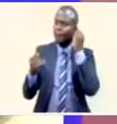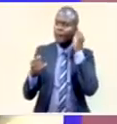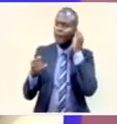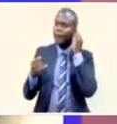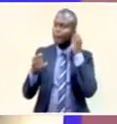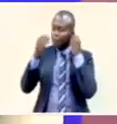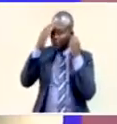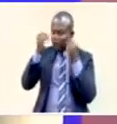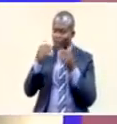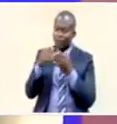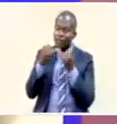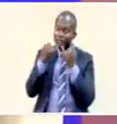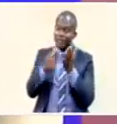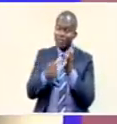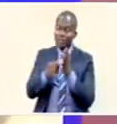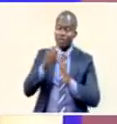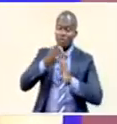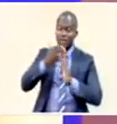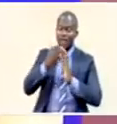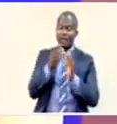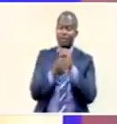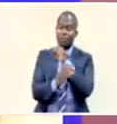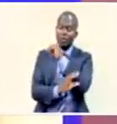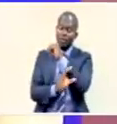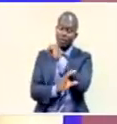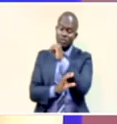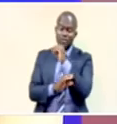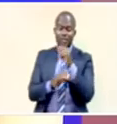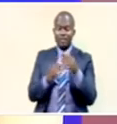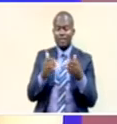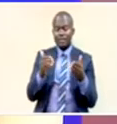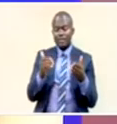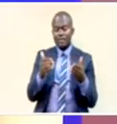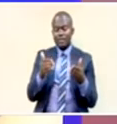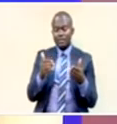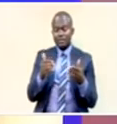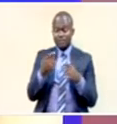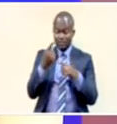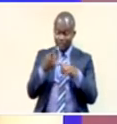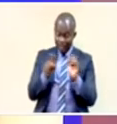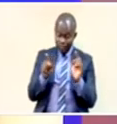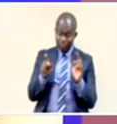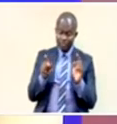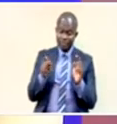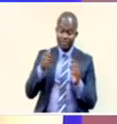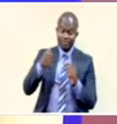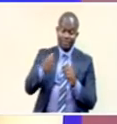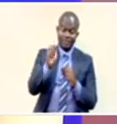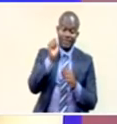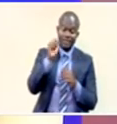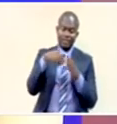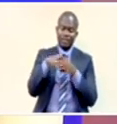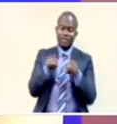kuko ibibazo biri hagati y'ibihugu byombi ntabwo ariko icyo gihe ngira ngo